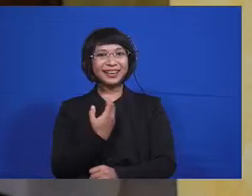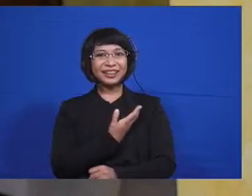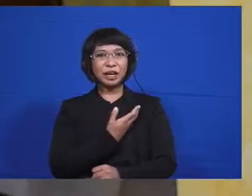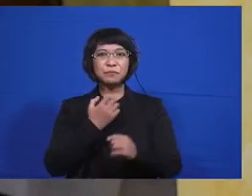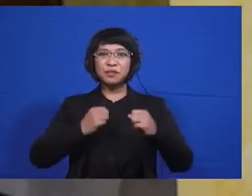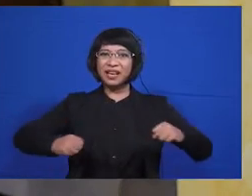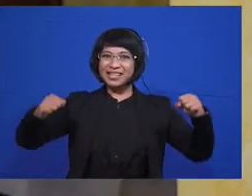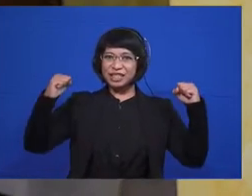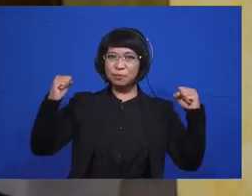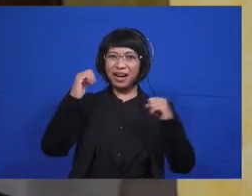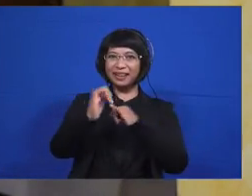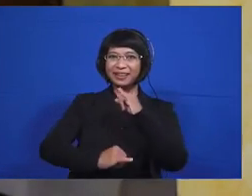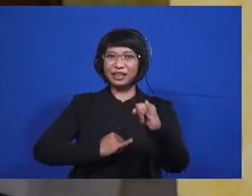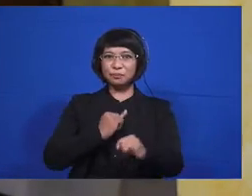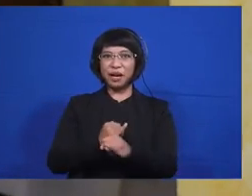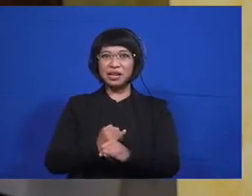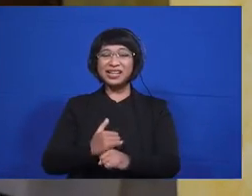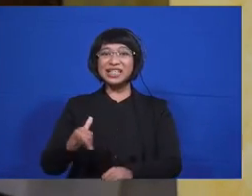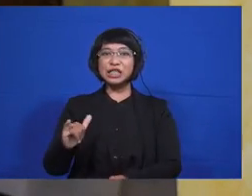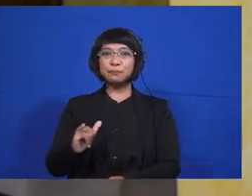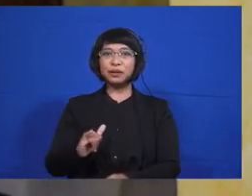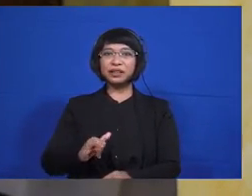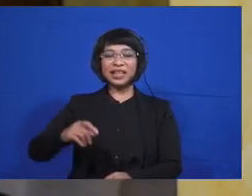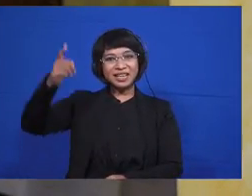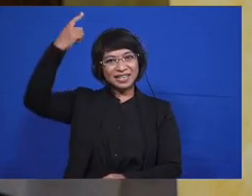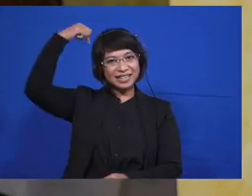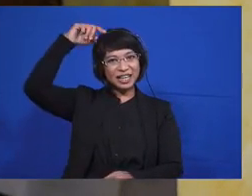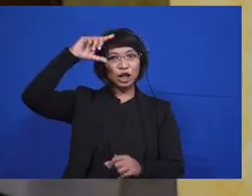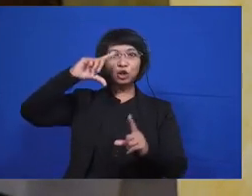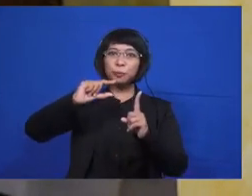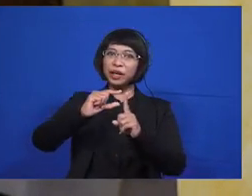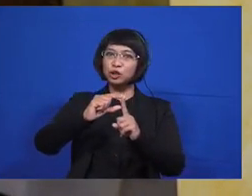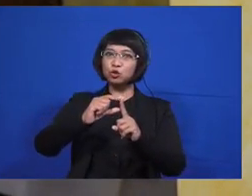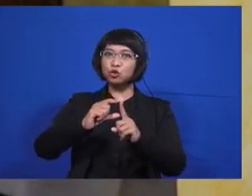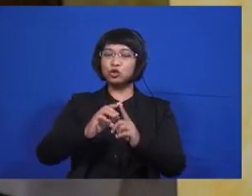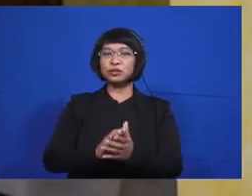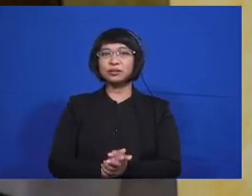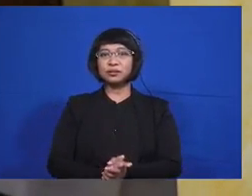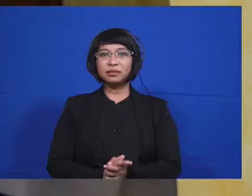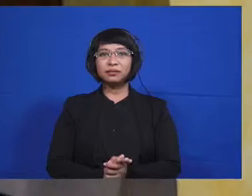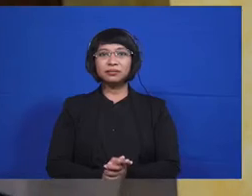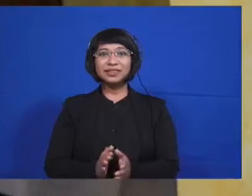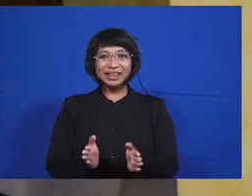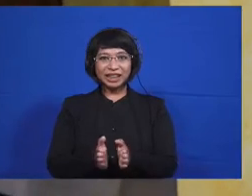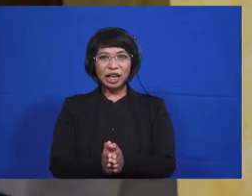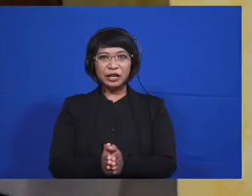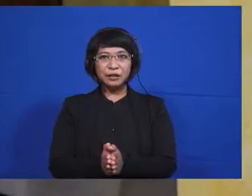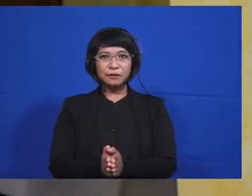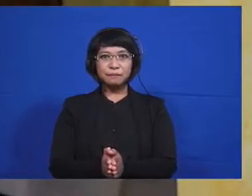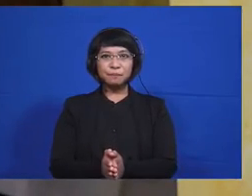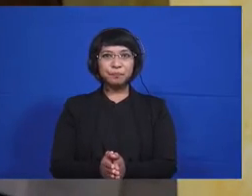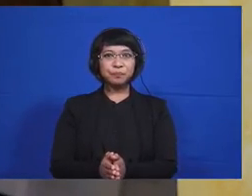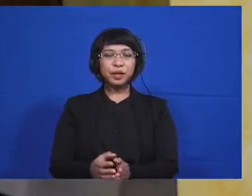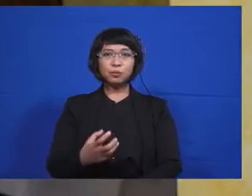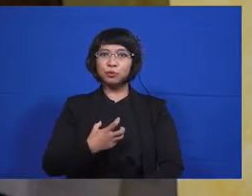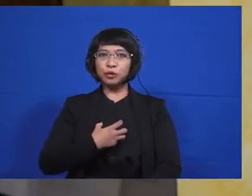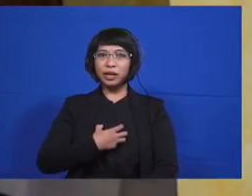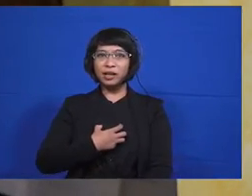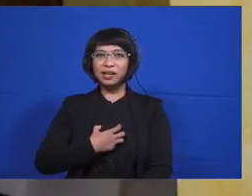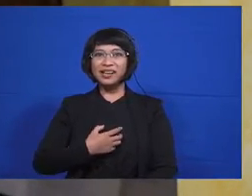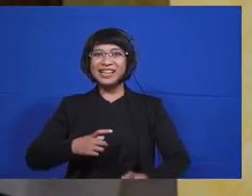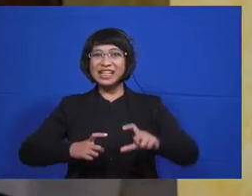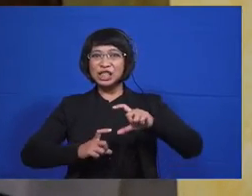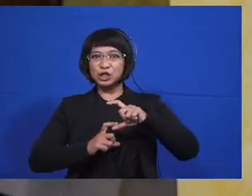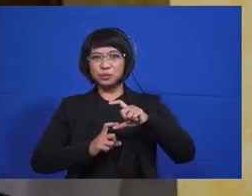iman seperti Santo Petrus dan memiliki semangat pelayanan seperti